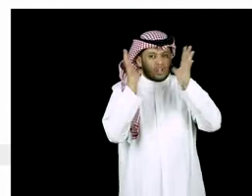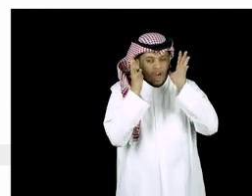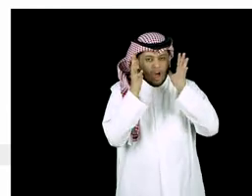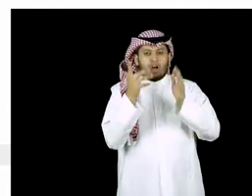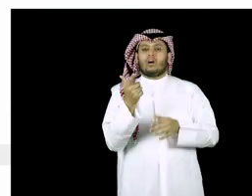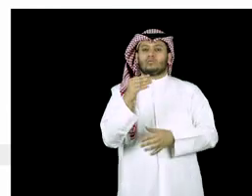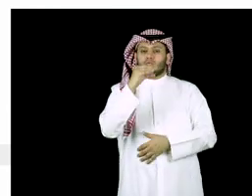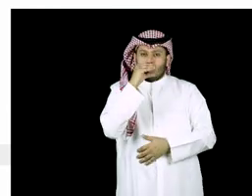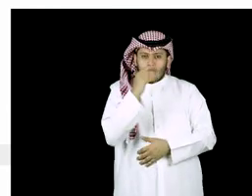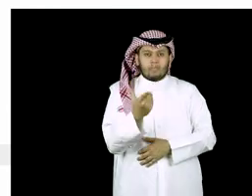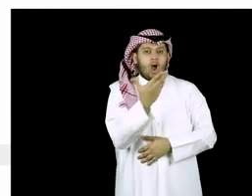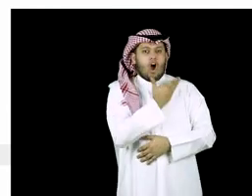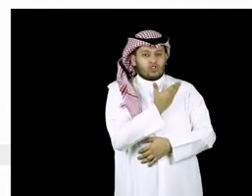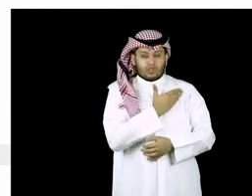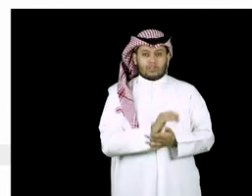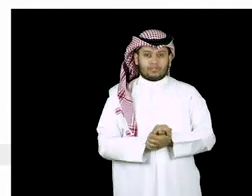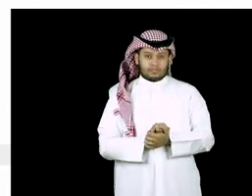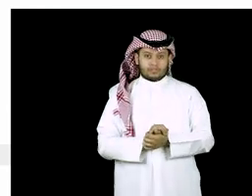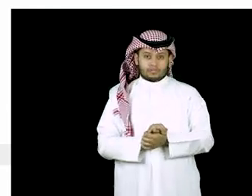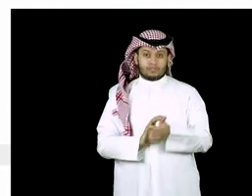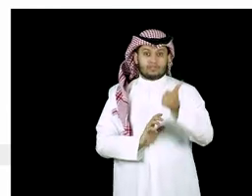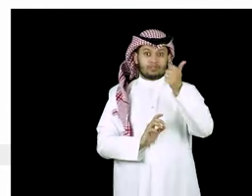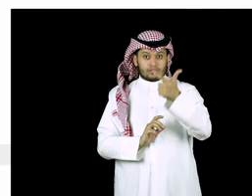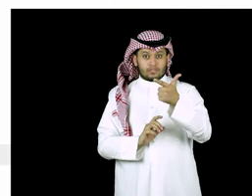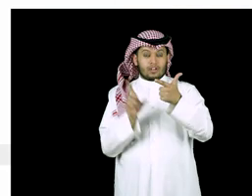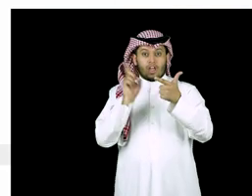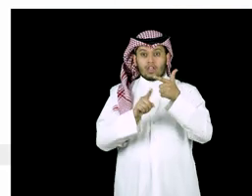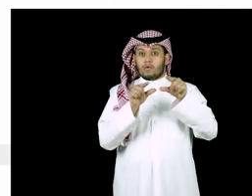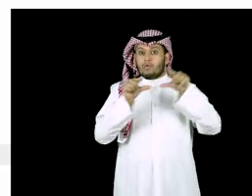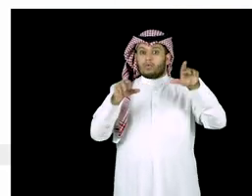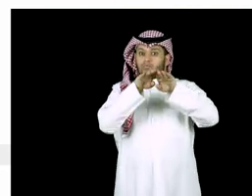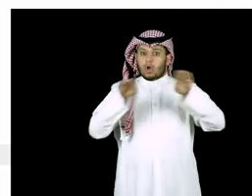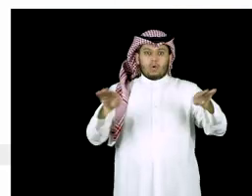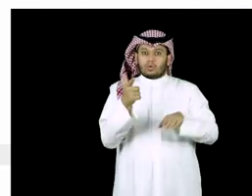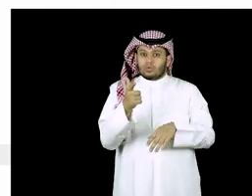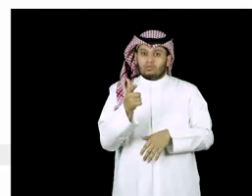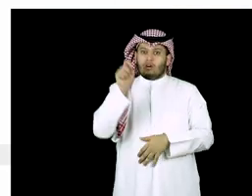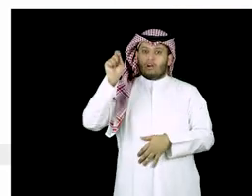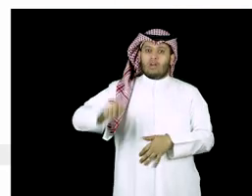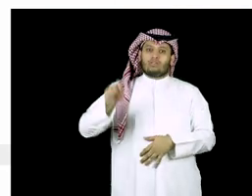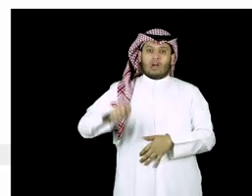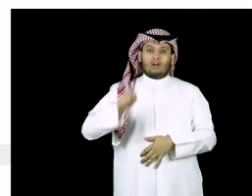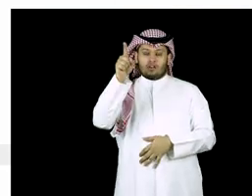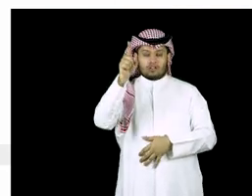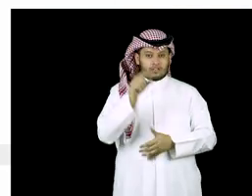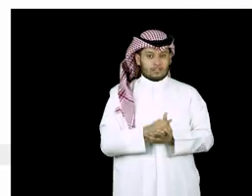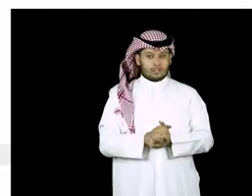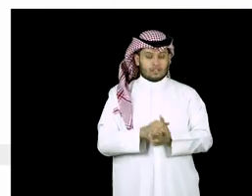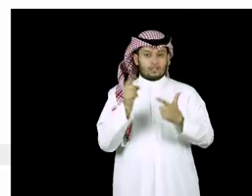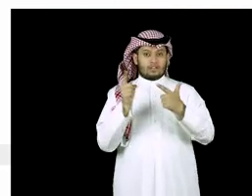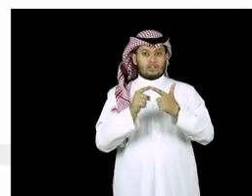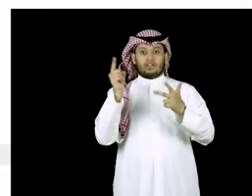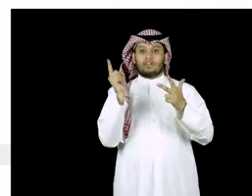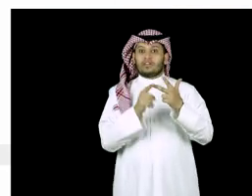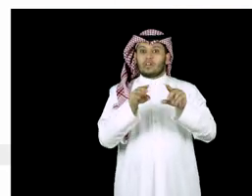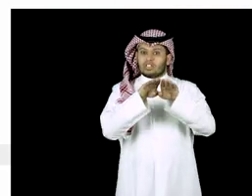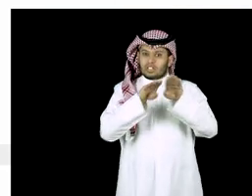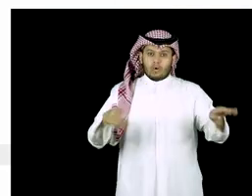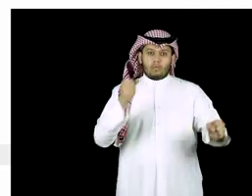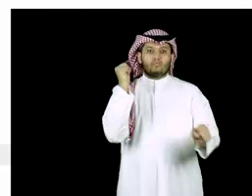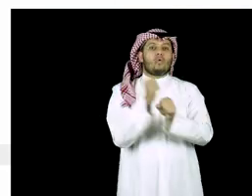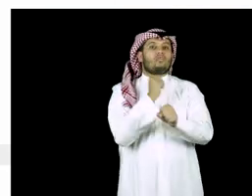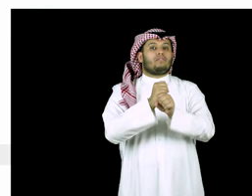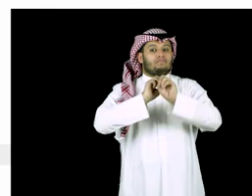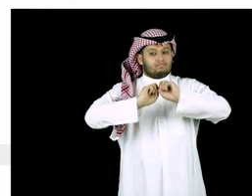والحج. ثانيا، المساواة أمام القضاء. ثالثا، المساواة في وظائف